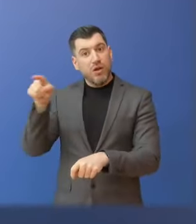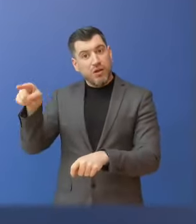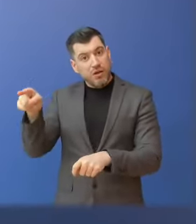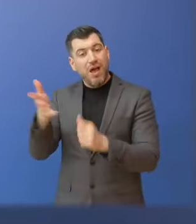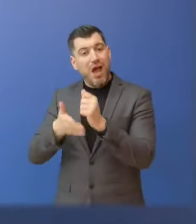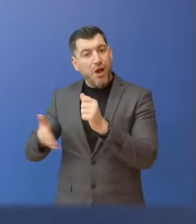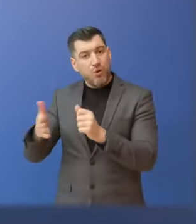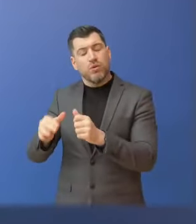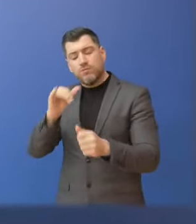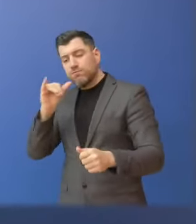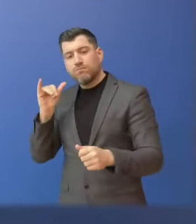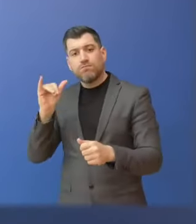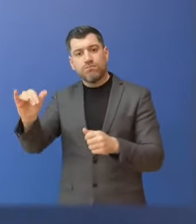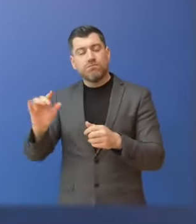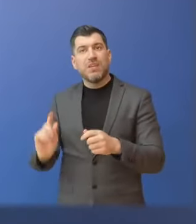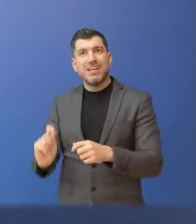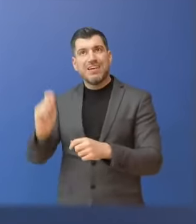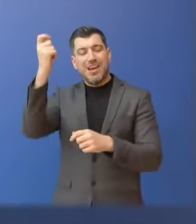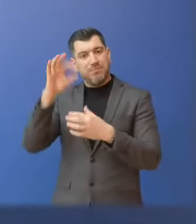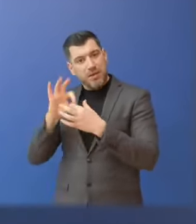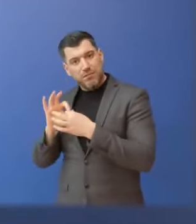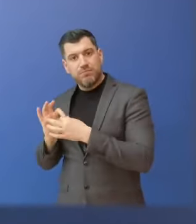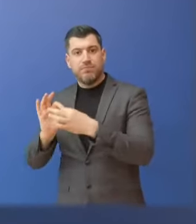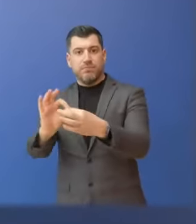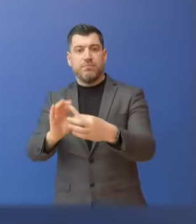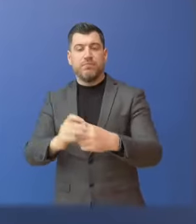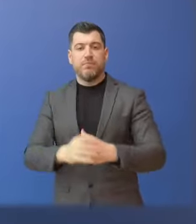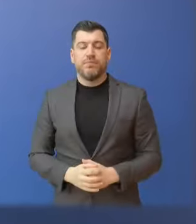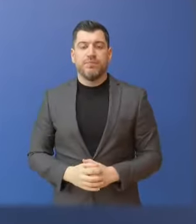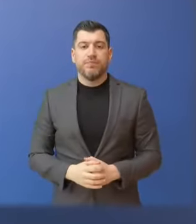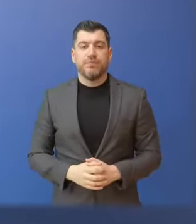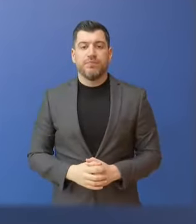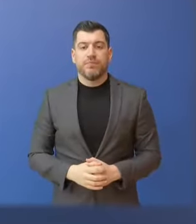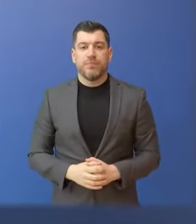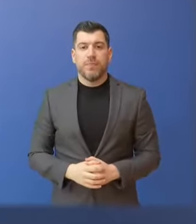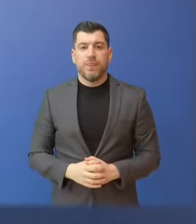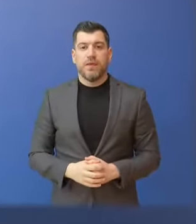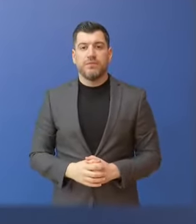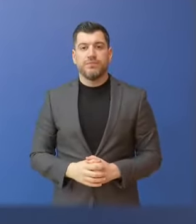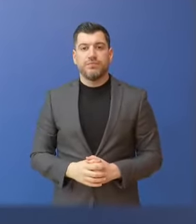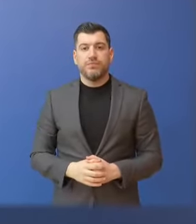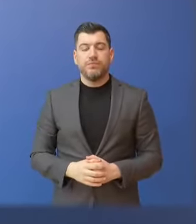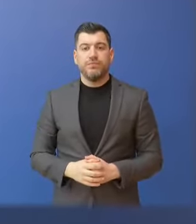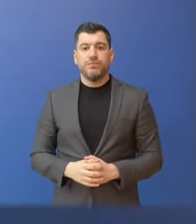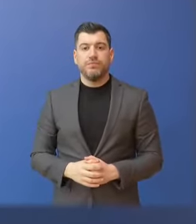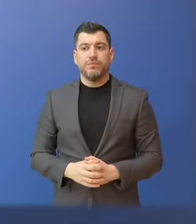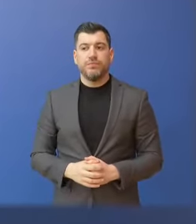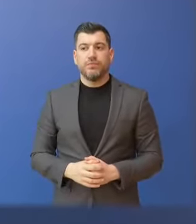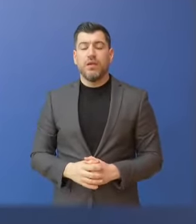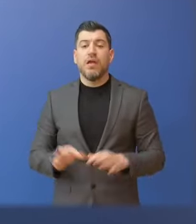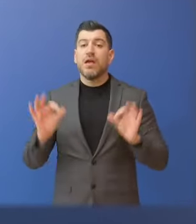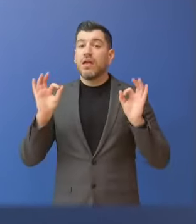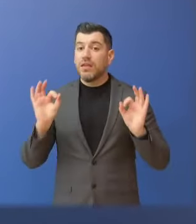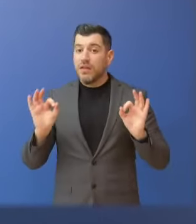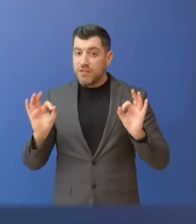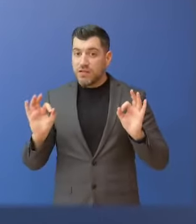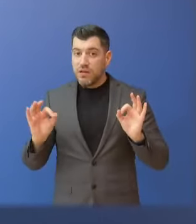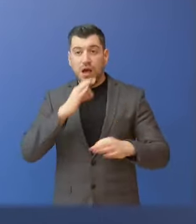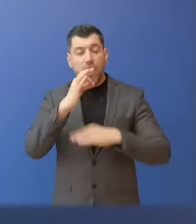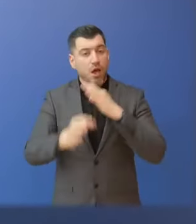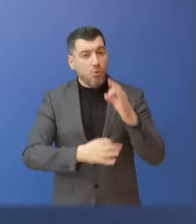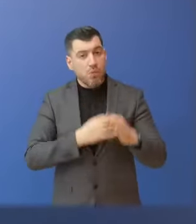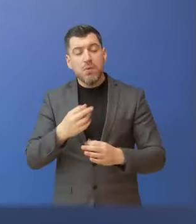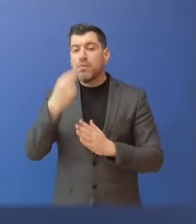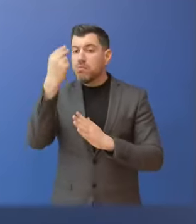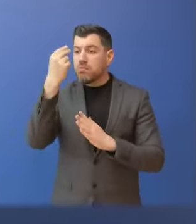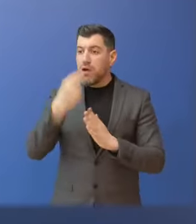φαινόμενα διακοπών παρά την προηγούμενη απόφαση του του αρμόδιου υπουργείου και προφανώς όπως έχουμε πει πάρα πολλές